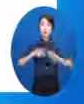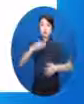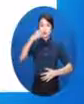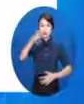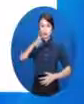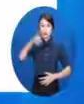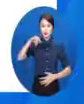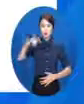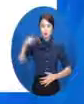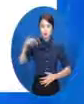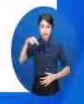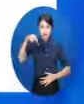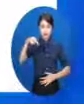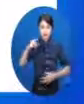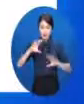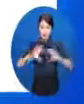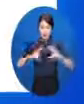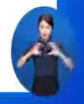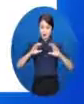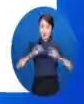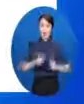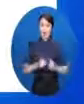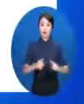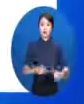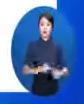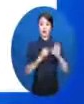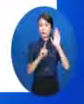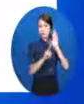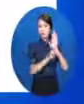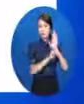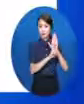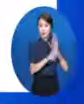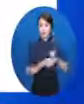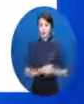국제트윈스에서 제조 관련 단순 종사원을 모집합니다.